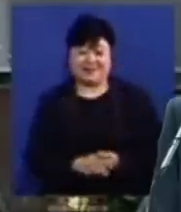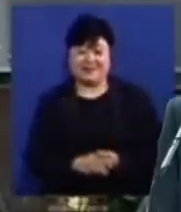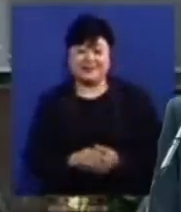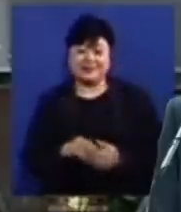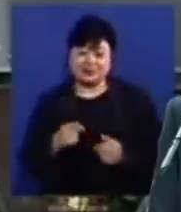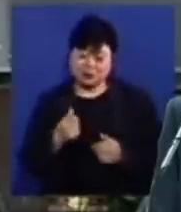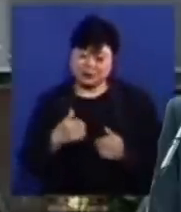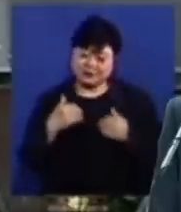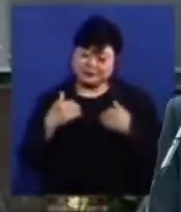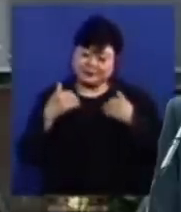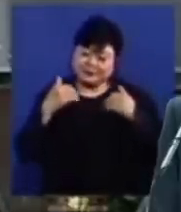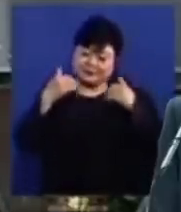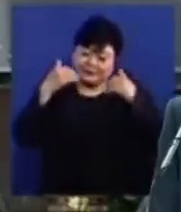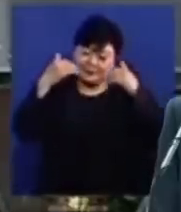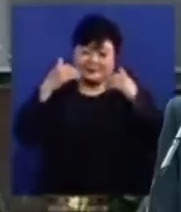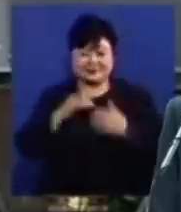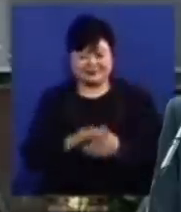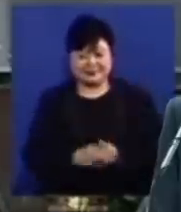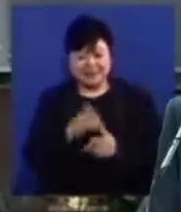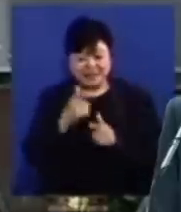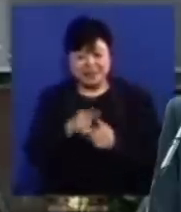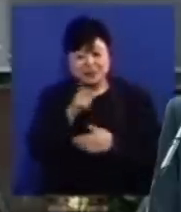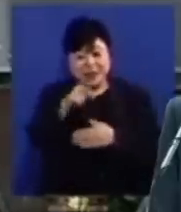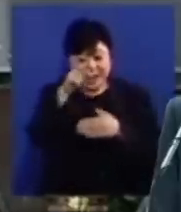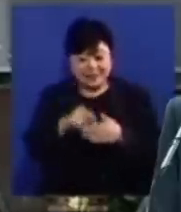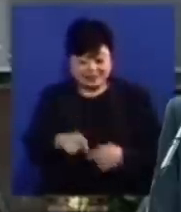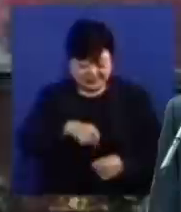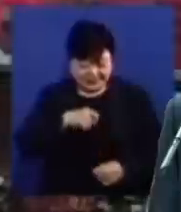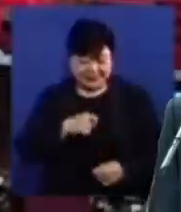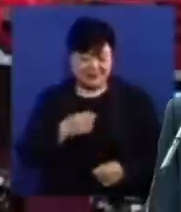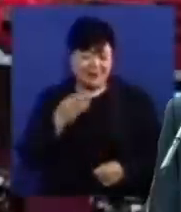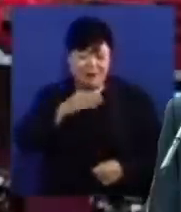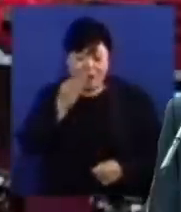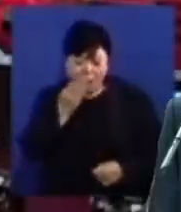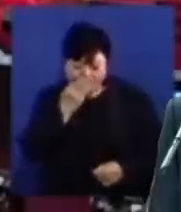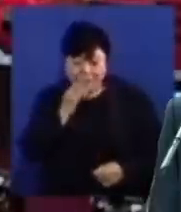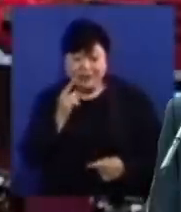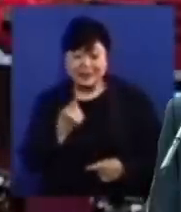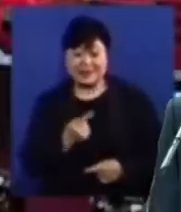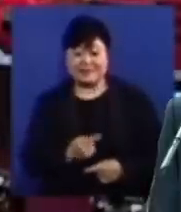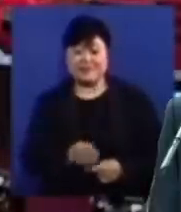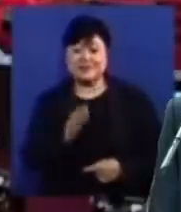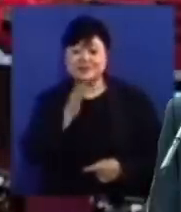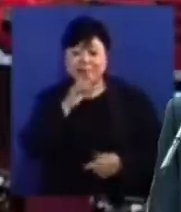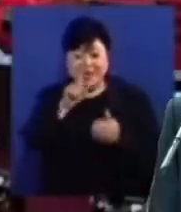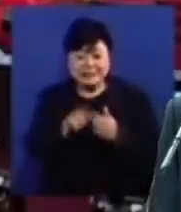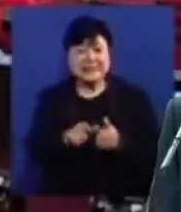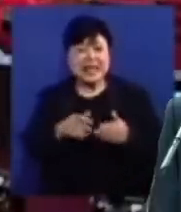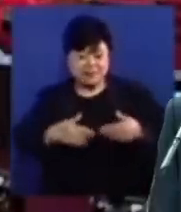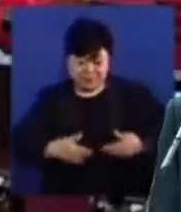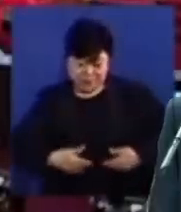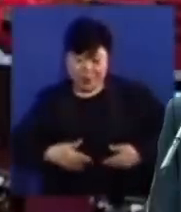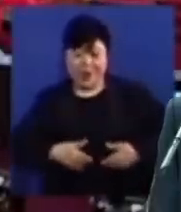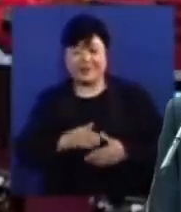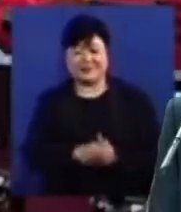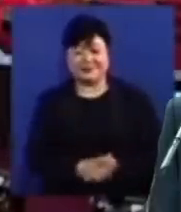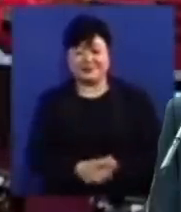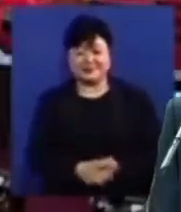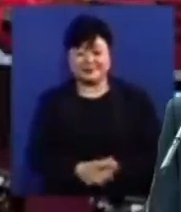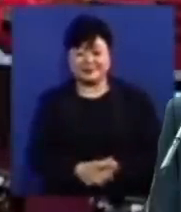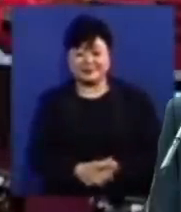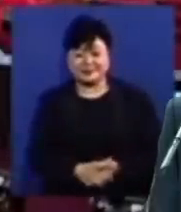자라는데 오랜 시간이 걸린 것처럼 예수 안에서 의롭고 거룩하게 되는데도 진짜로 시간이 걸려요.